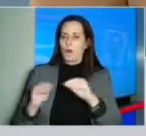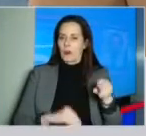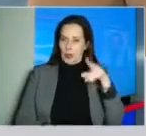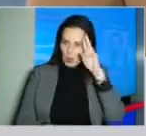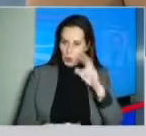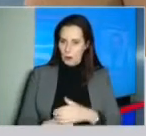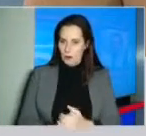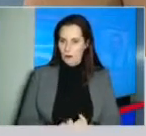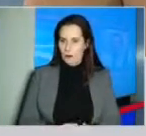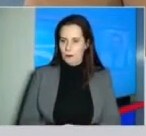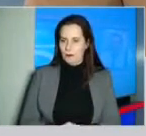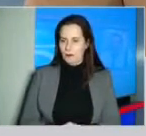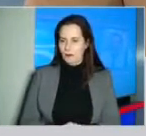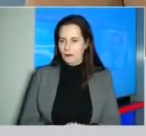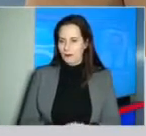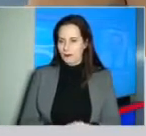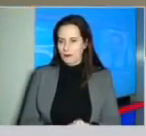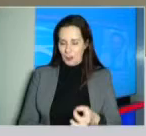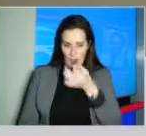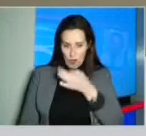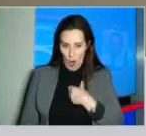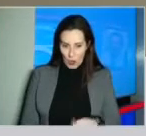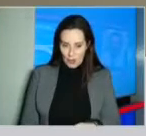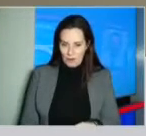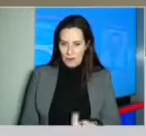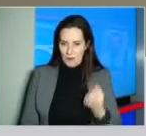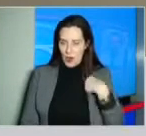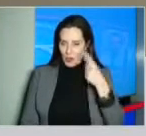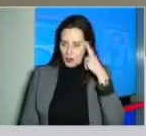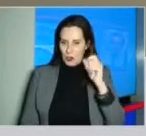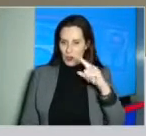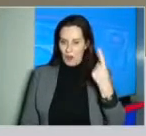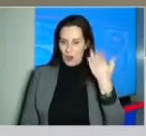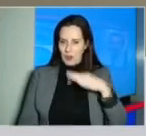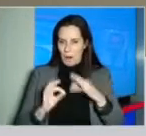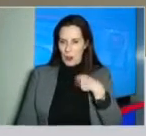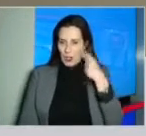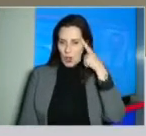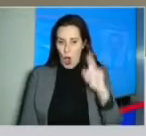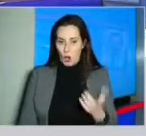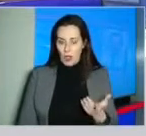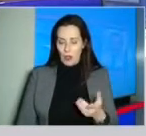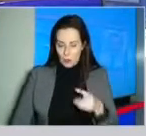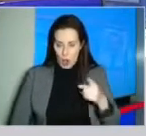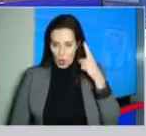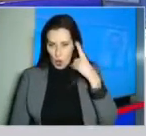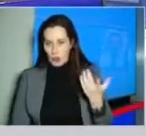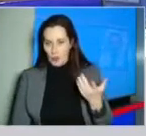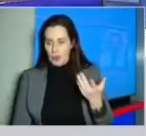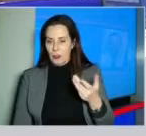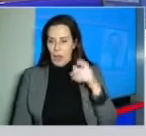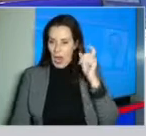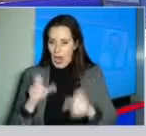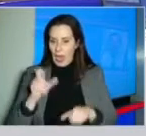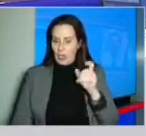לליכוד? את שואלת אותי בתור מי? מאיפה אני יודע מה יהיה בשבוע לפני הבחירות? לא, אתה יכול לדעת, מה, המצביעים האלה